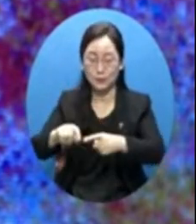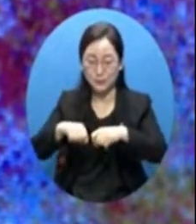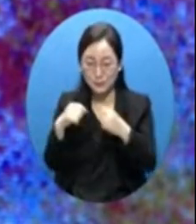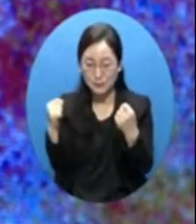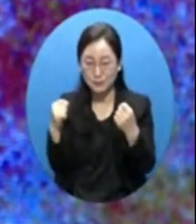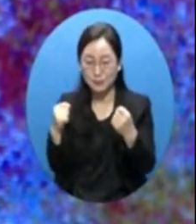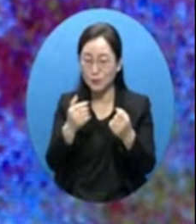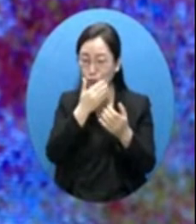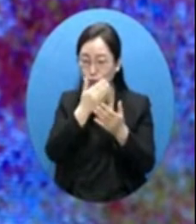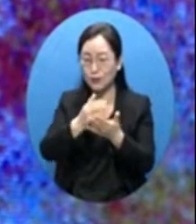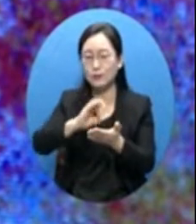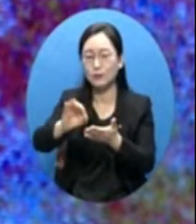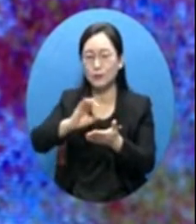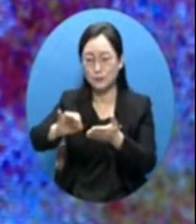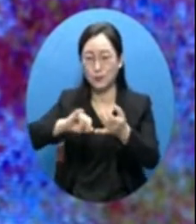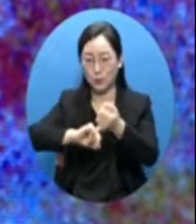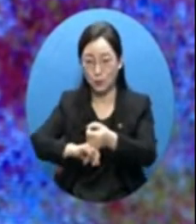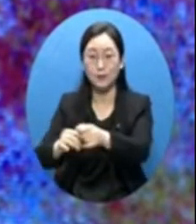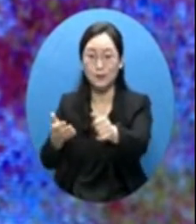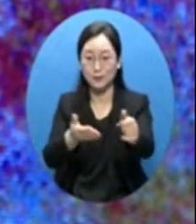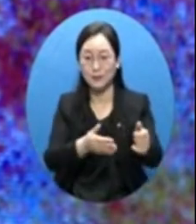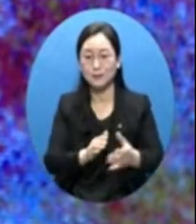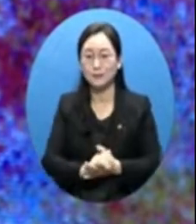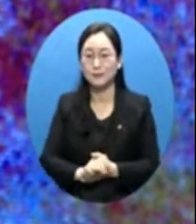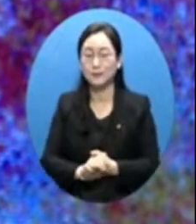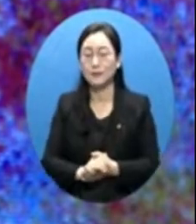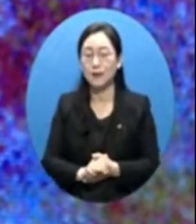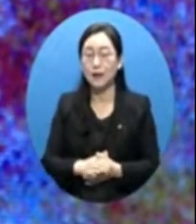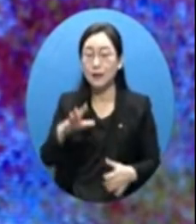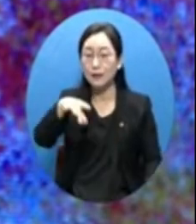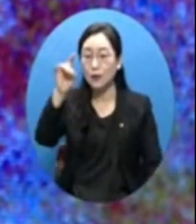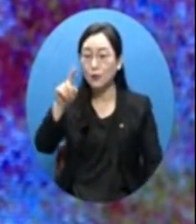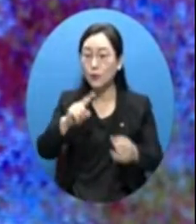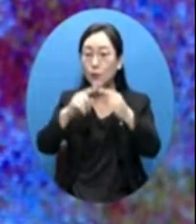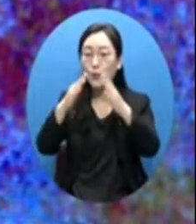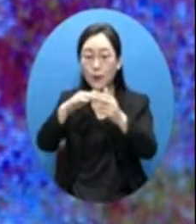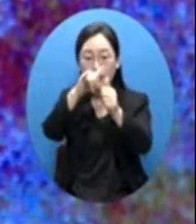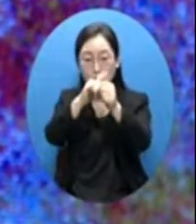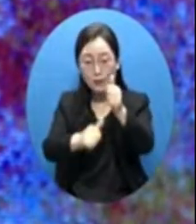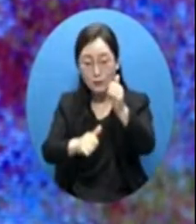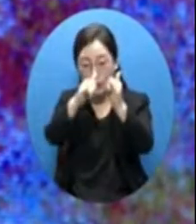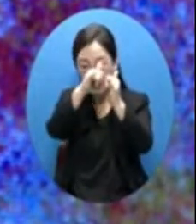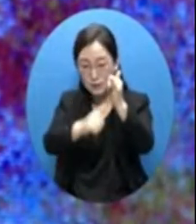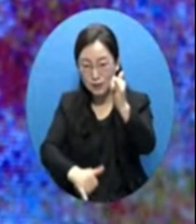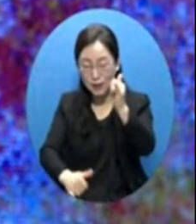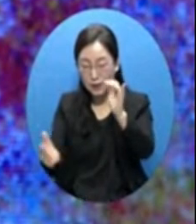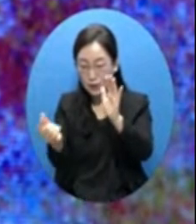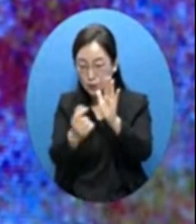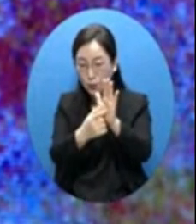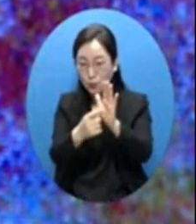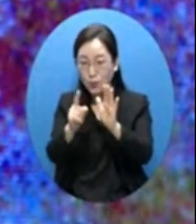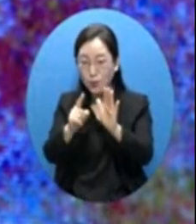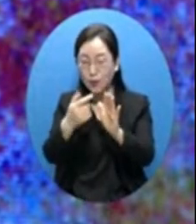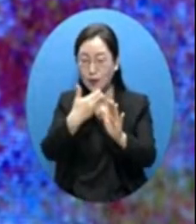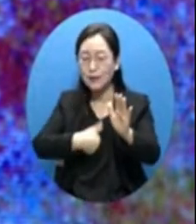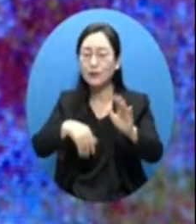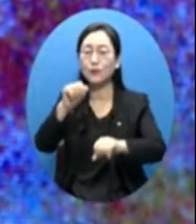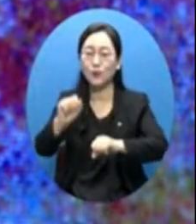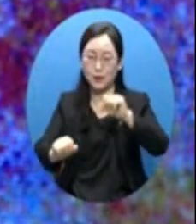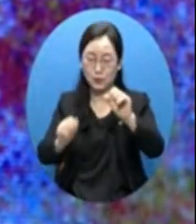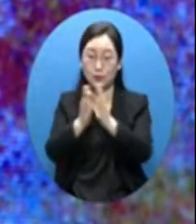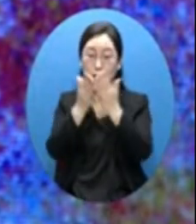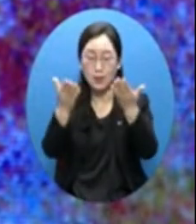쓰임받은 주님 일꾼들이 되어야 할 것입니다. 초대교회 역사를 기록한 사도행전은 성령의 역사를